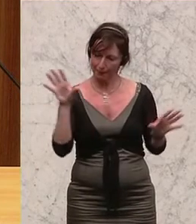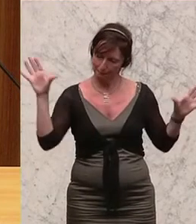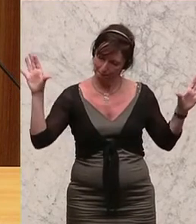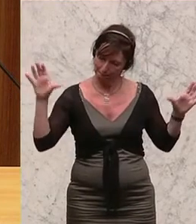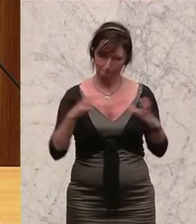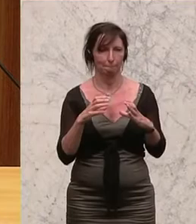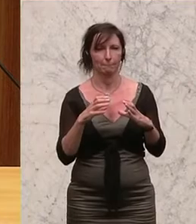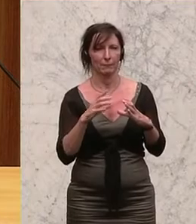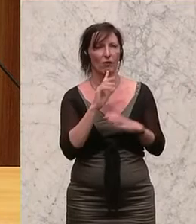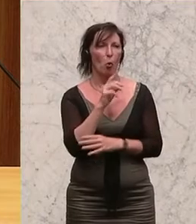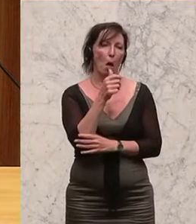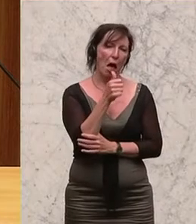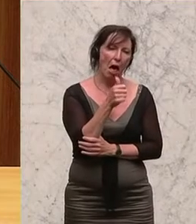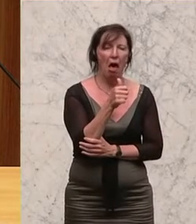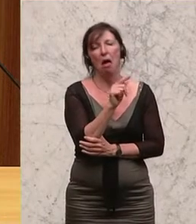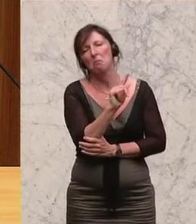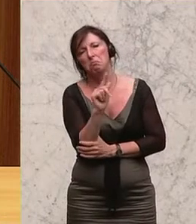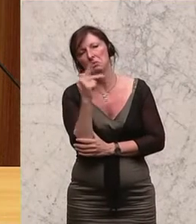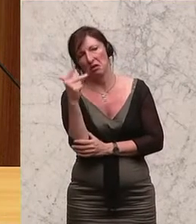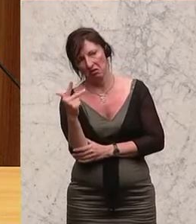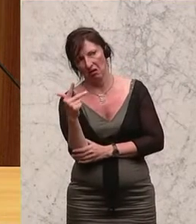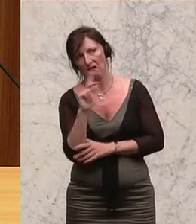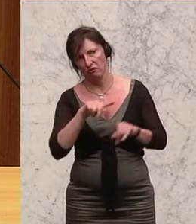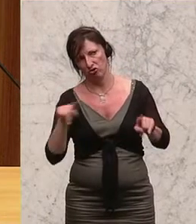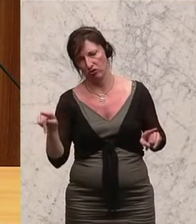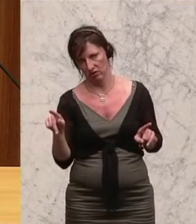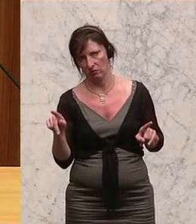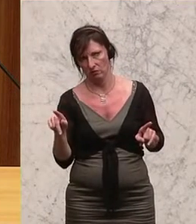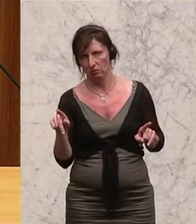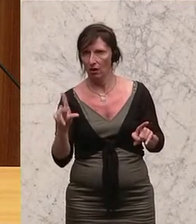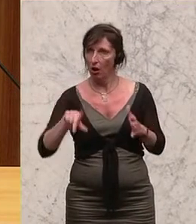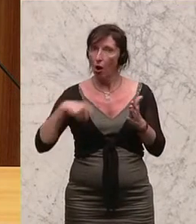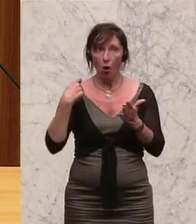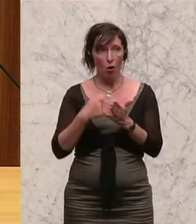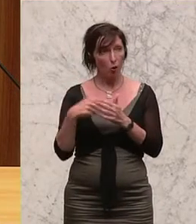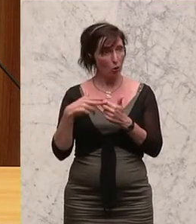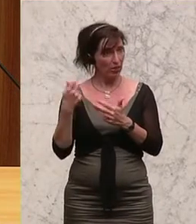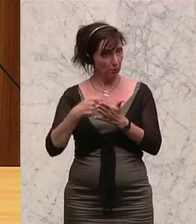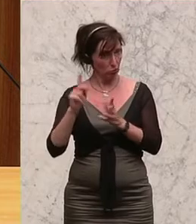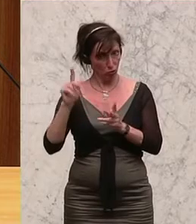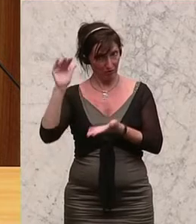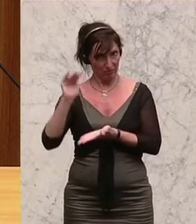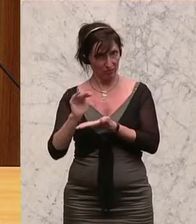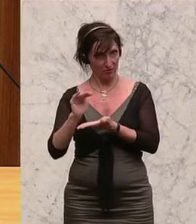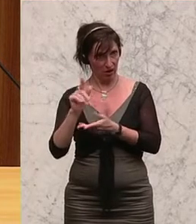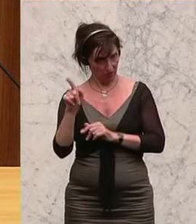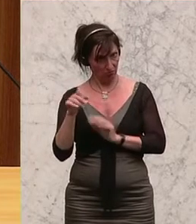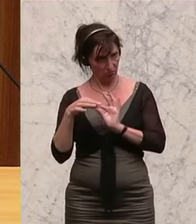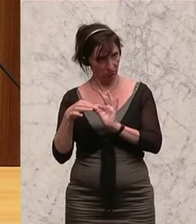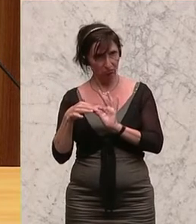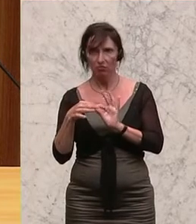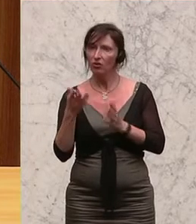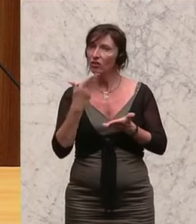maximal drei. Wir müssen uns Gedanken machen, wenn wir schon beim Thema Senkung der Lohnnebenkosten sind, fangen wir doch an bei